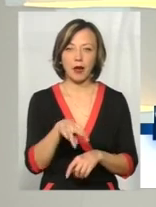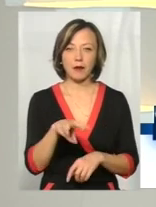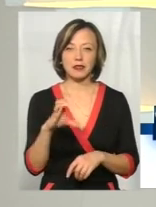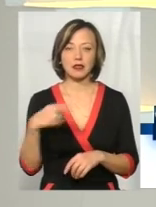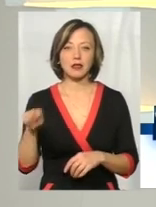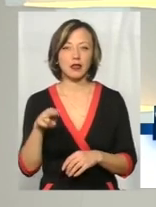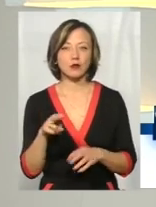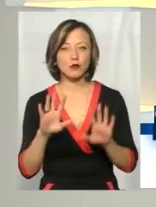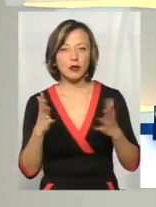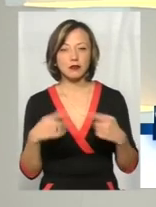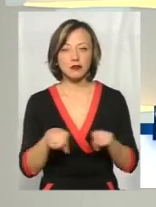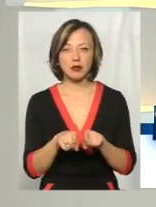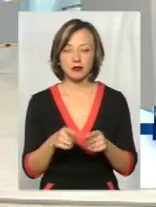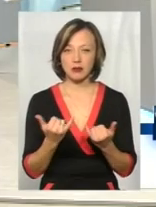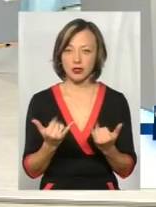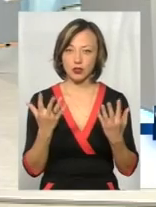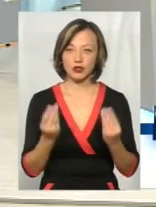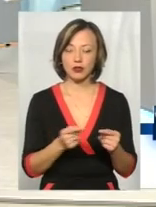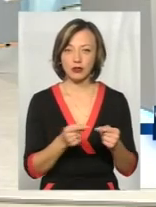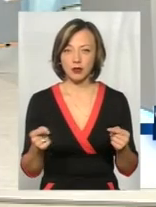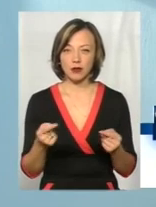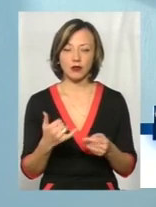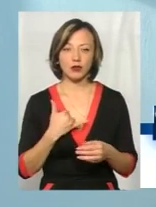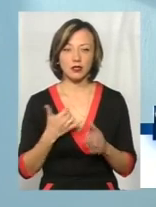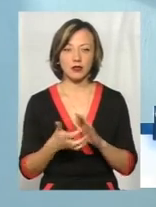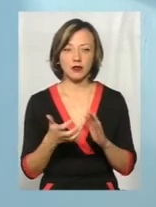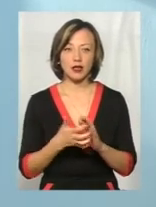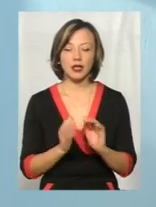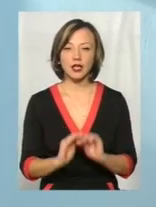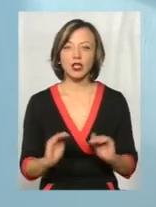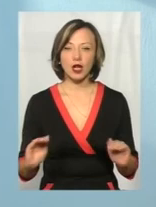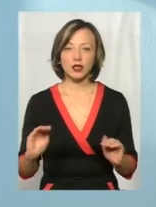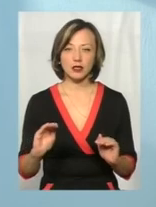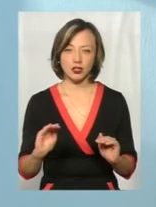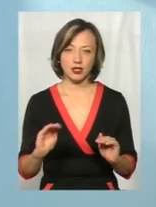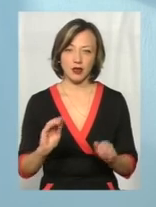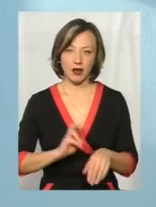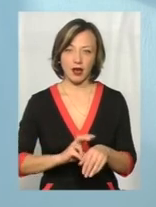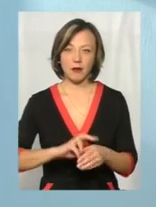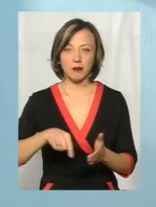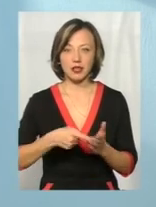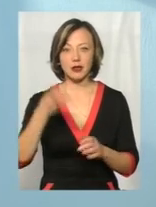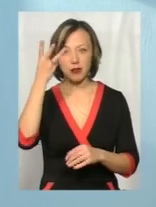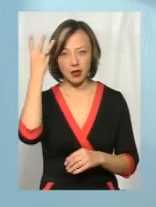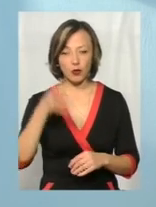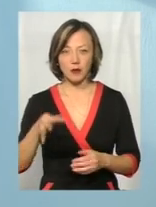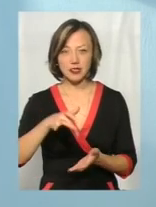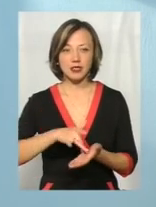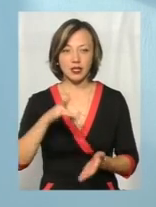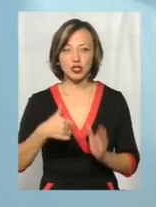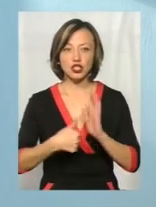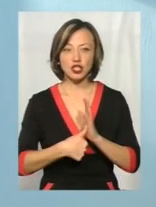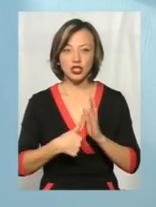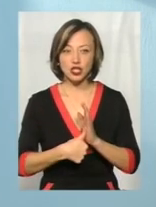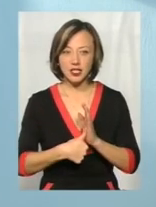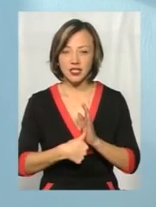так, що ну, дійсно... На даний час мене, до прикладу, не вистачає педіатрів. Це місто Хмельницький. Обласний центр, 6